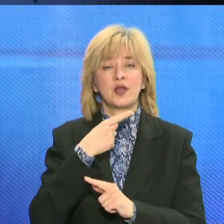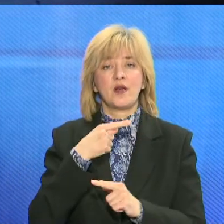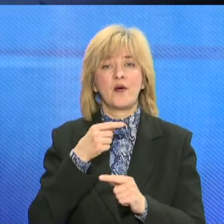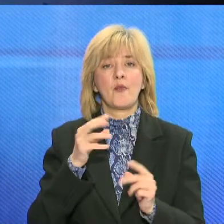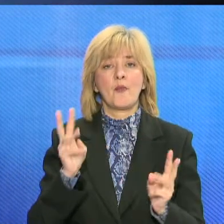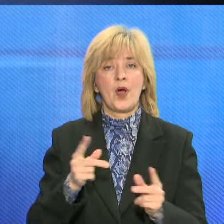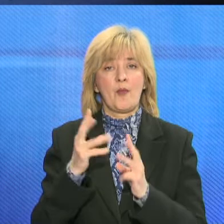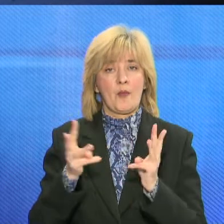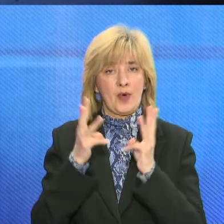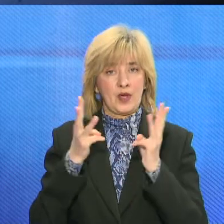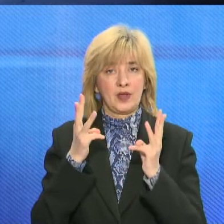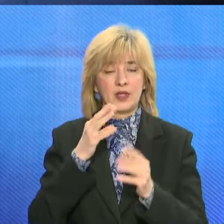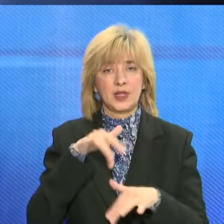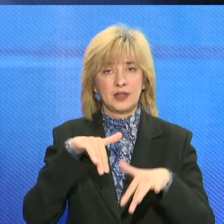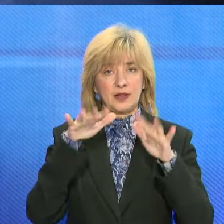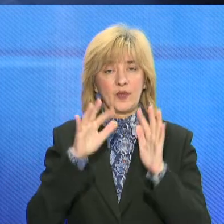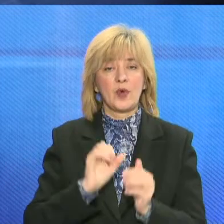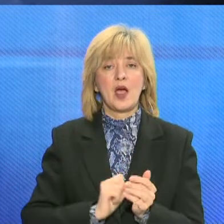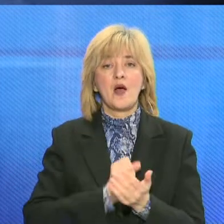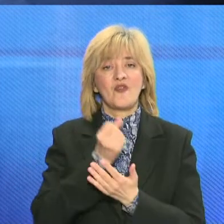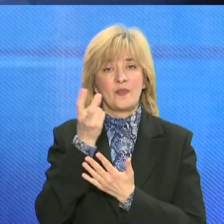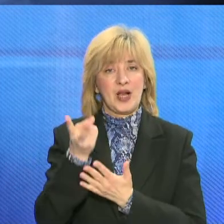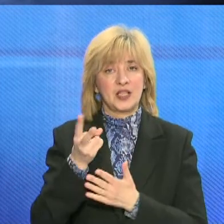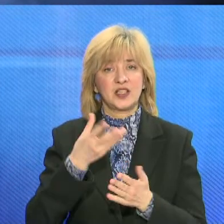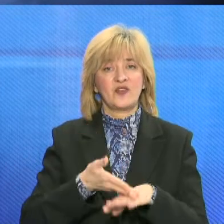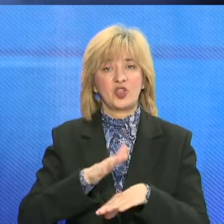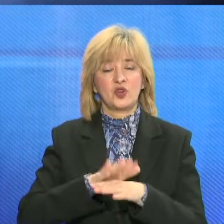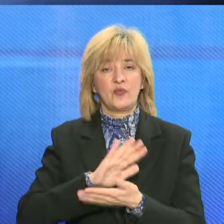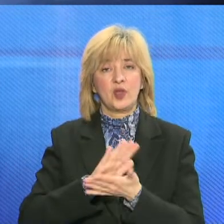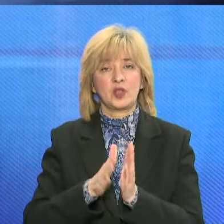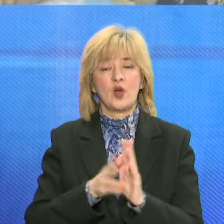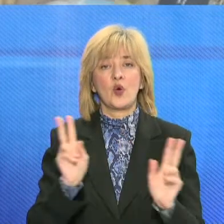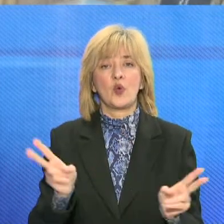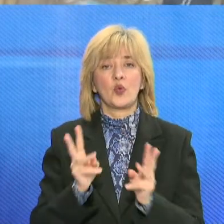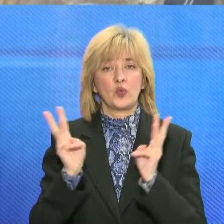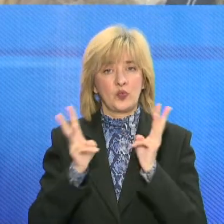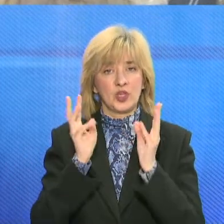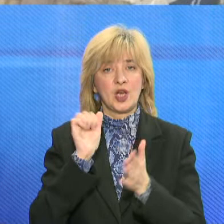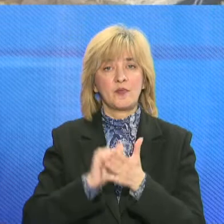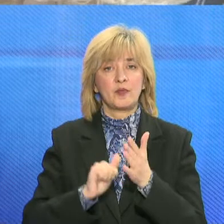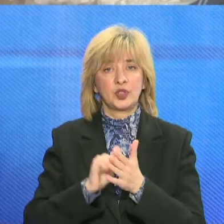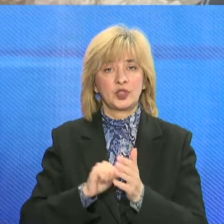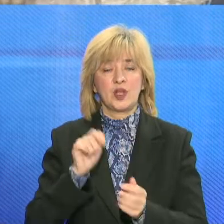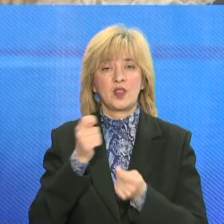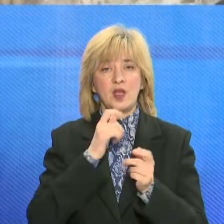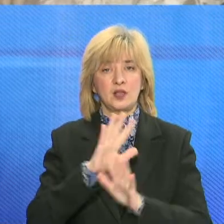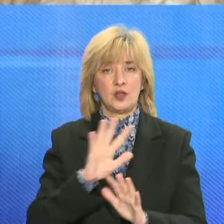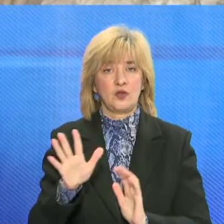Потерпелые шпитализованы у тяжким стане. Попередня узгорание отбылось за неосторожного курения.